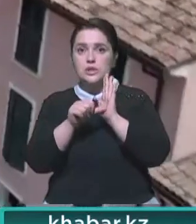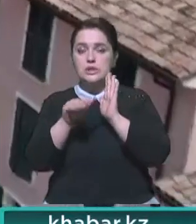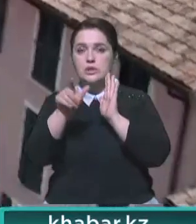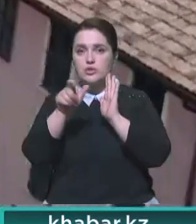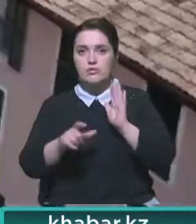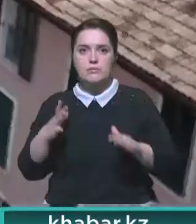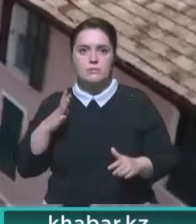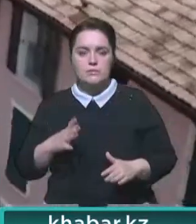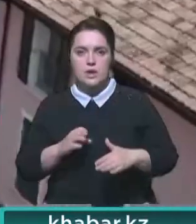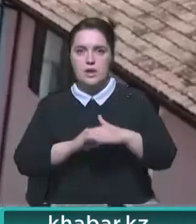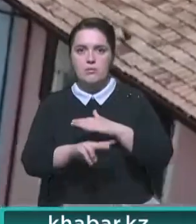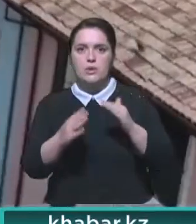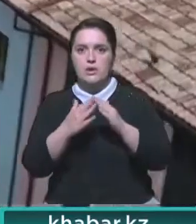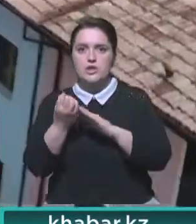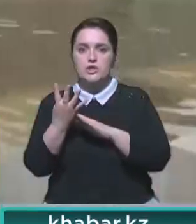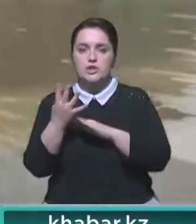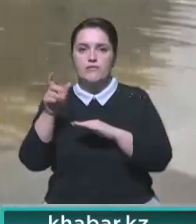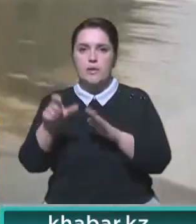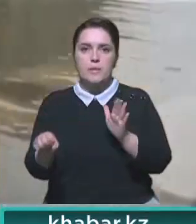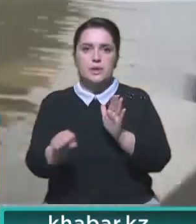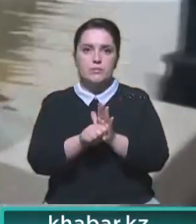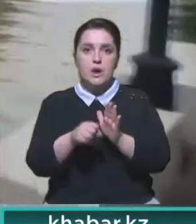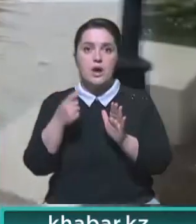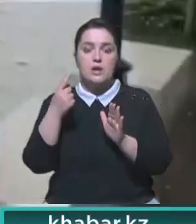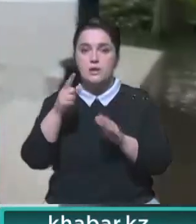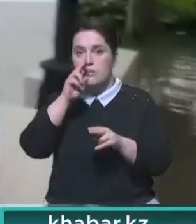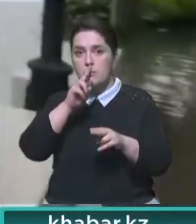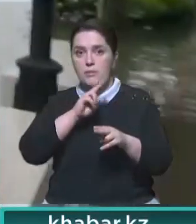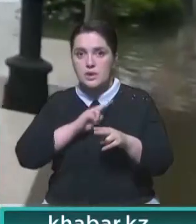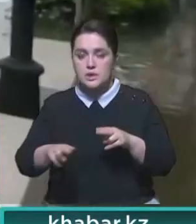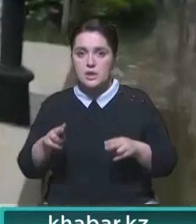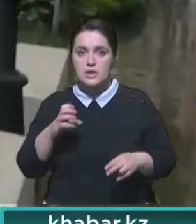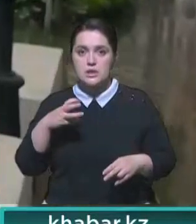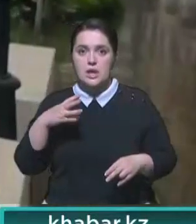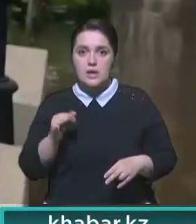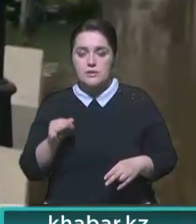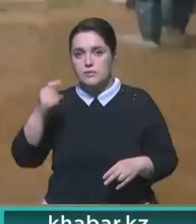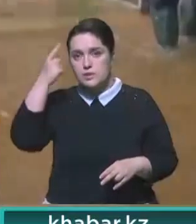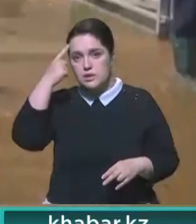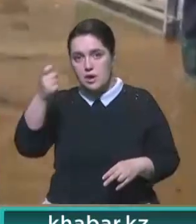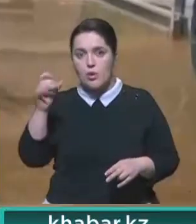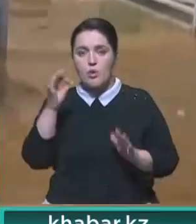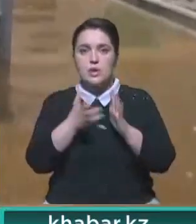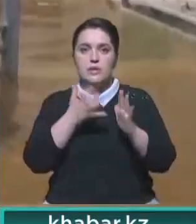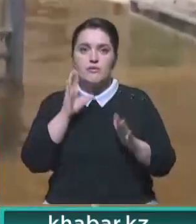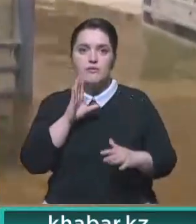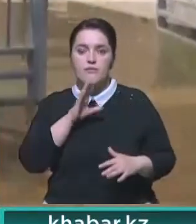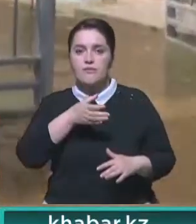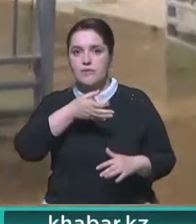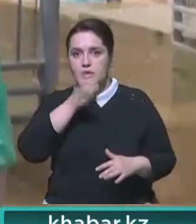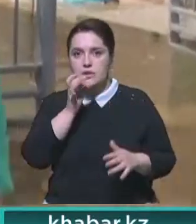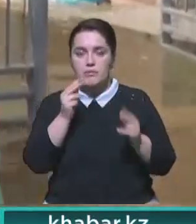человек вынужденно покинули свои дома. 14 человек погибли. Один считается пропавшим без вести. Местные СМИ сообщают о